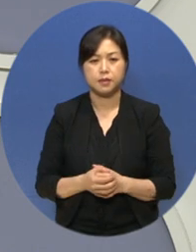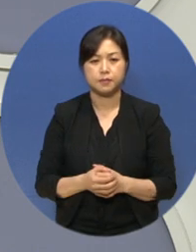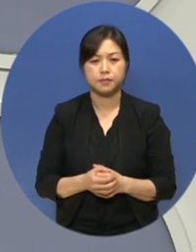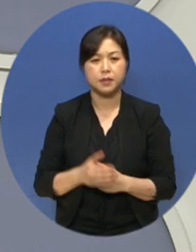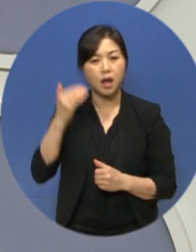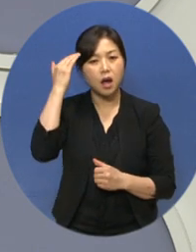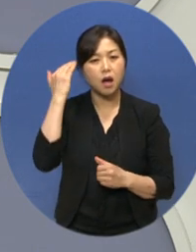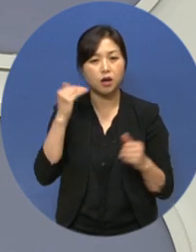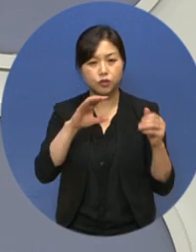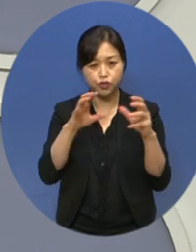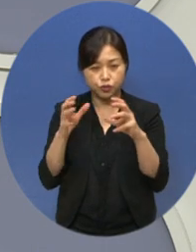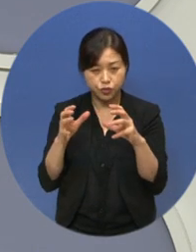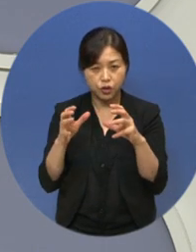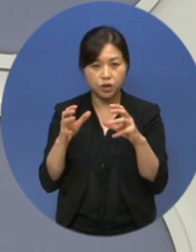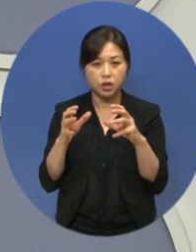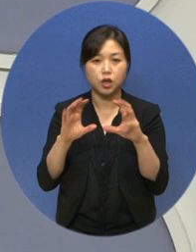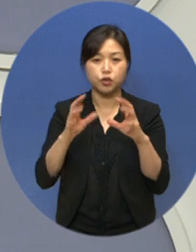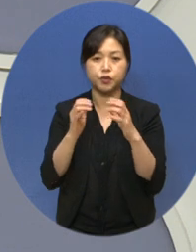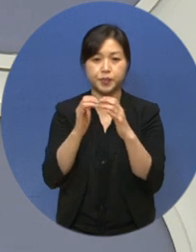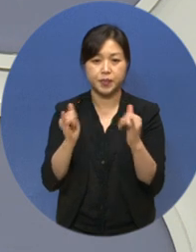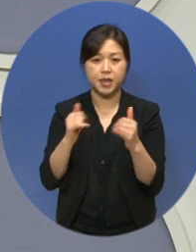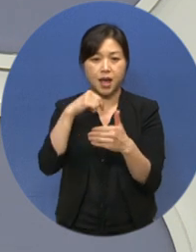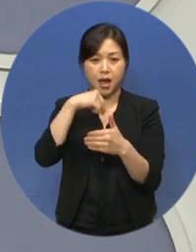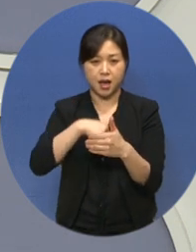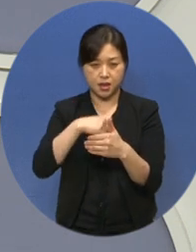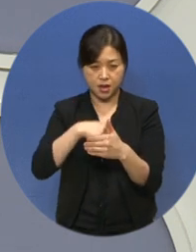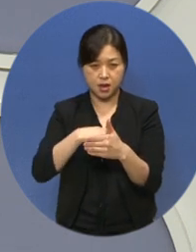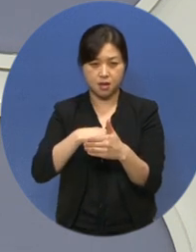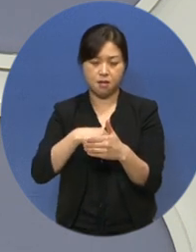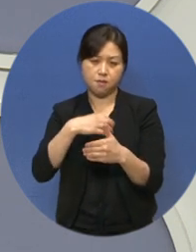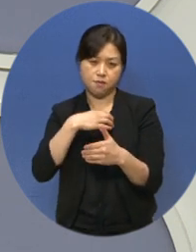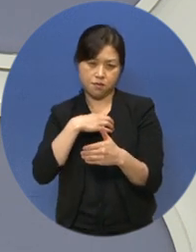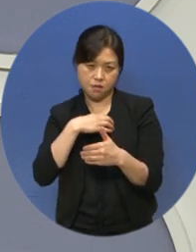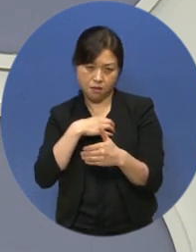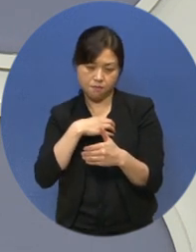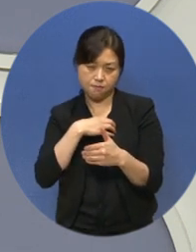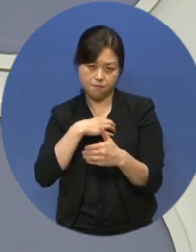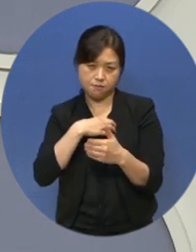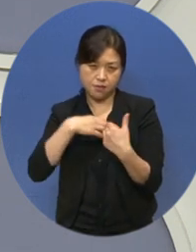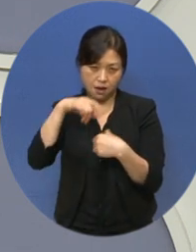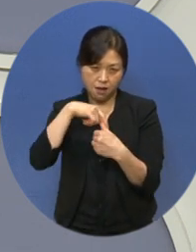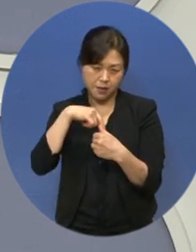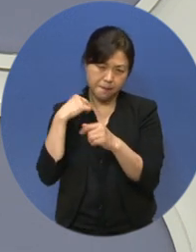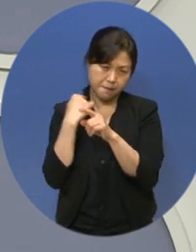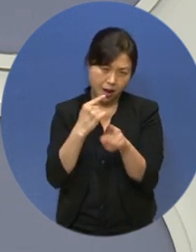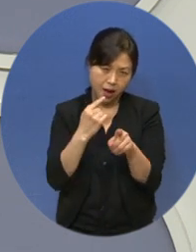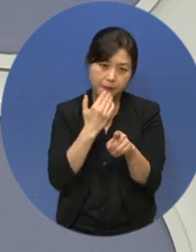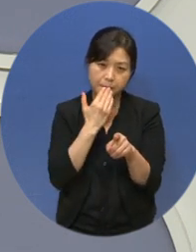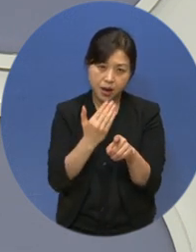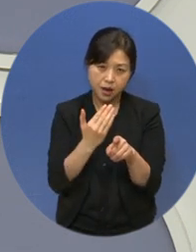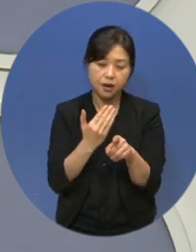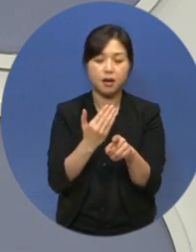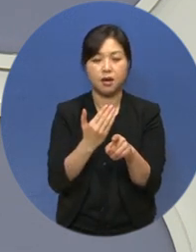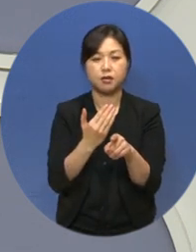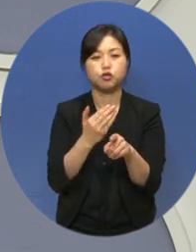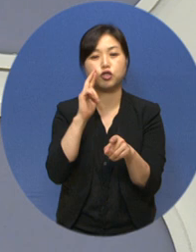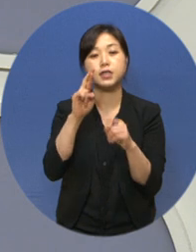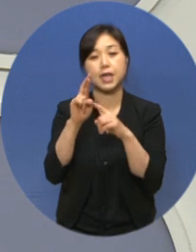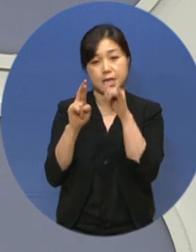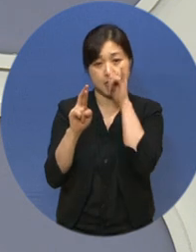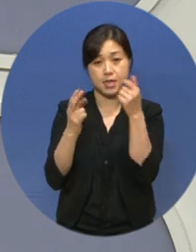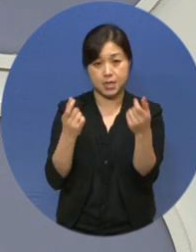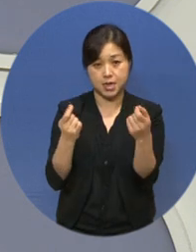대한민국은 되면 국민의 에 내면에는 이 위기를 극복하는 dna 가 있을 정도로 외기 상황에서